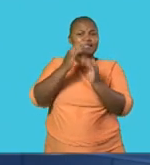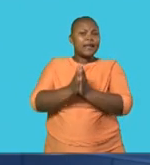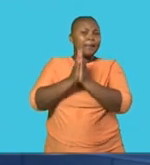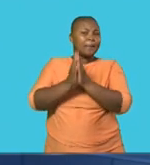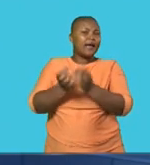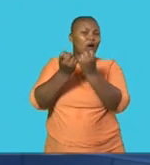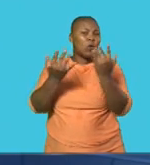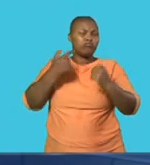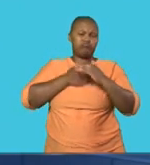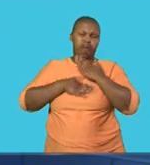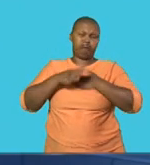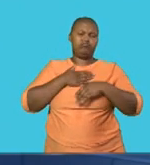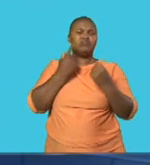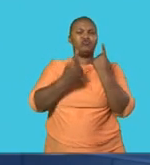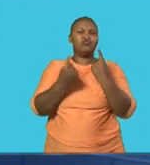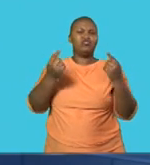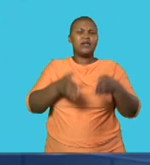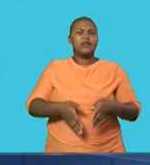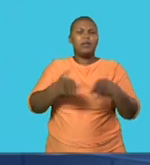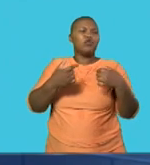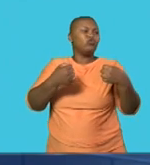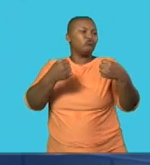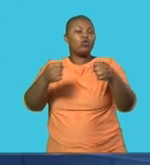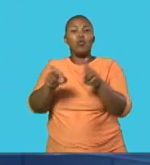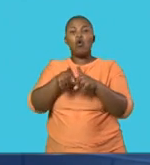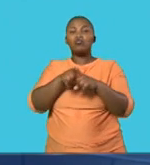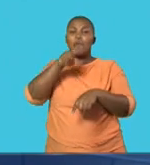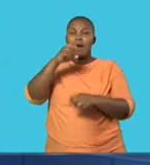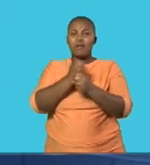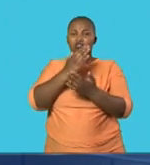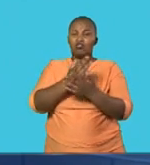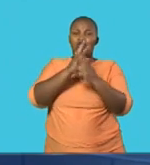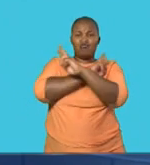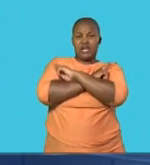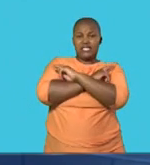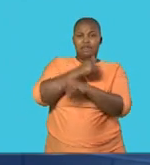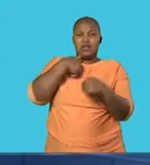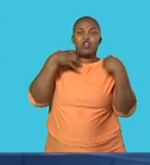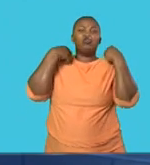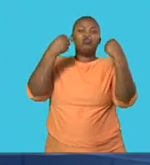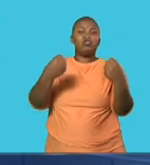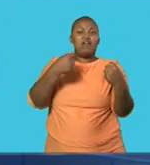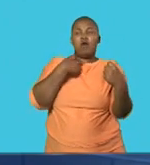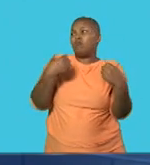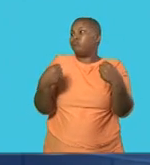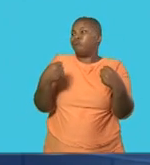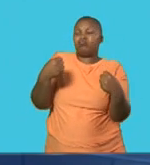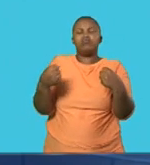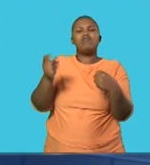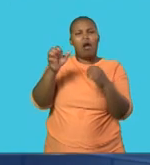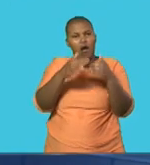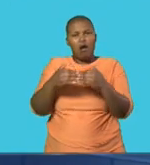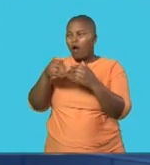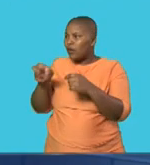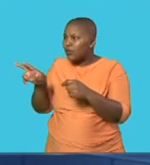sibekezelane endleleni number 2 sithatha amathubo okuphumula number 3 ngingashayela imoto yami kuphela ngigade nephambi kwami nengemva